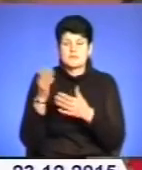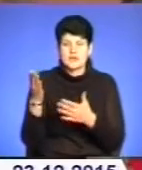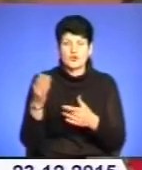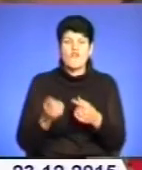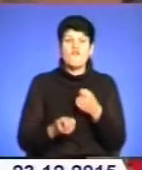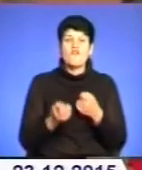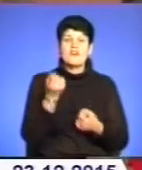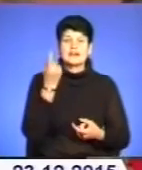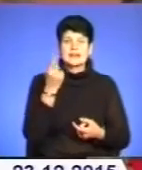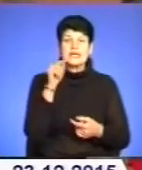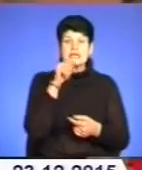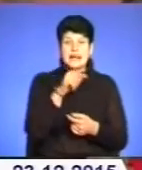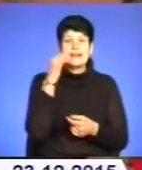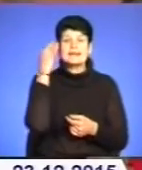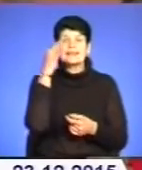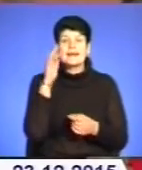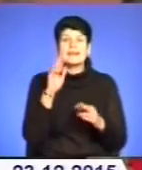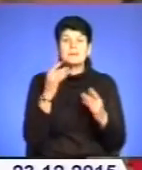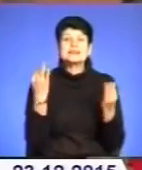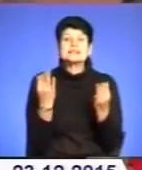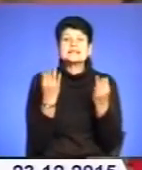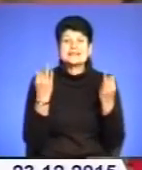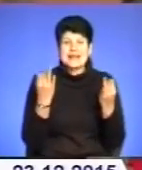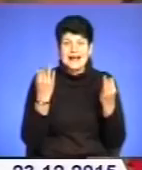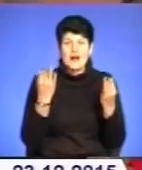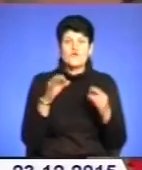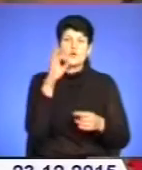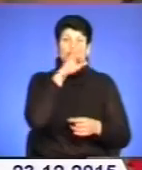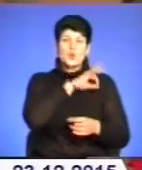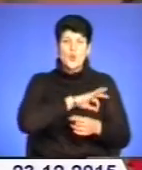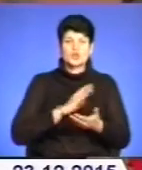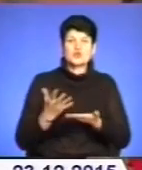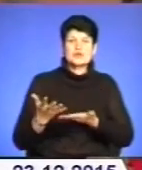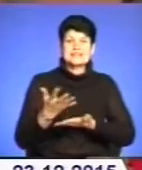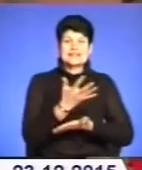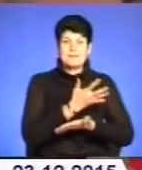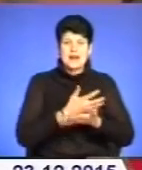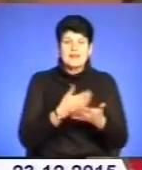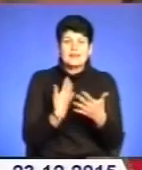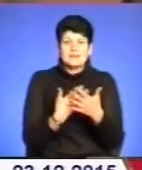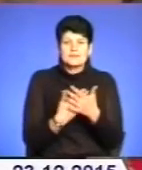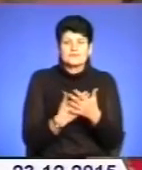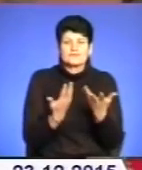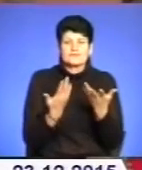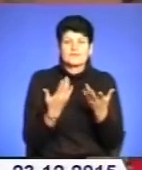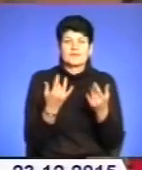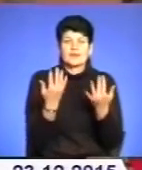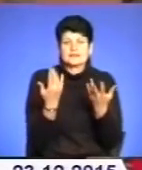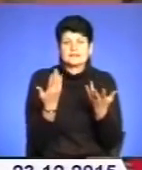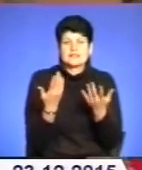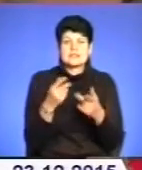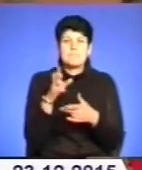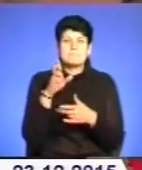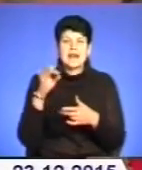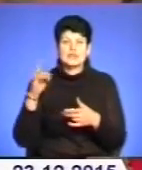виникла отака ідея, як би цікаво і корисно зібрати на певну кількість бензопил необхідну